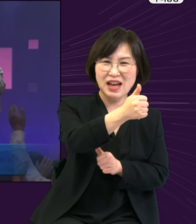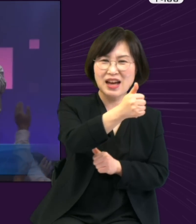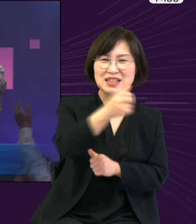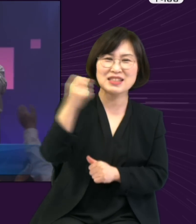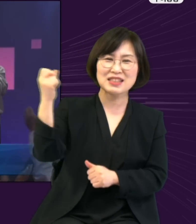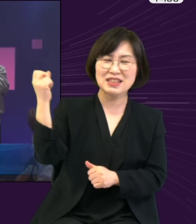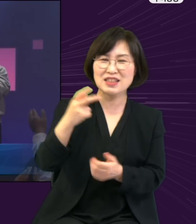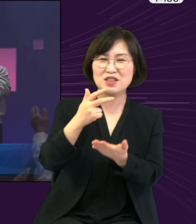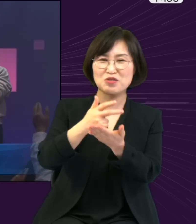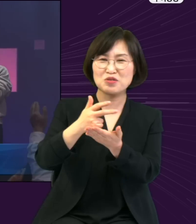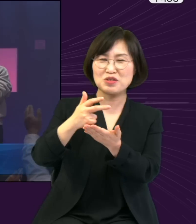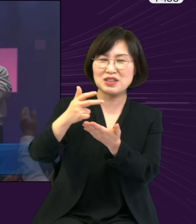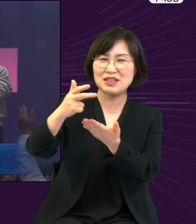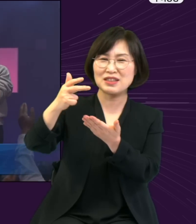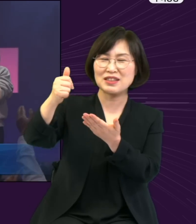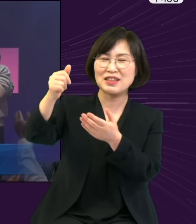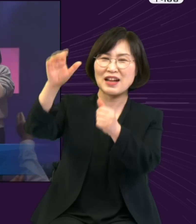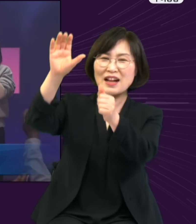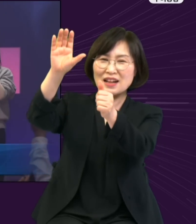다시 주를